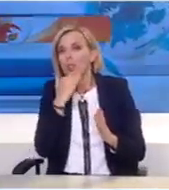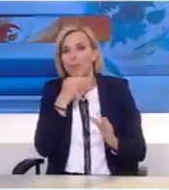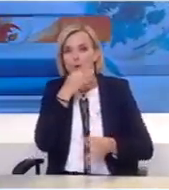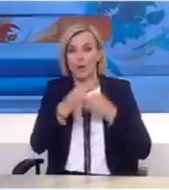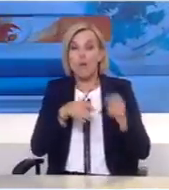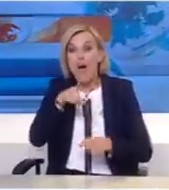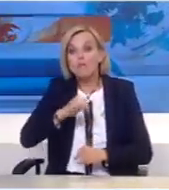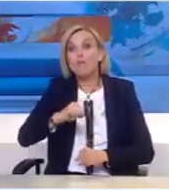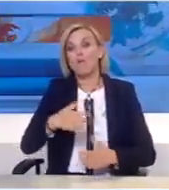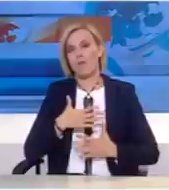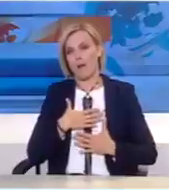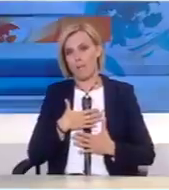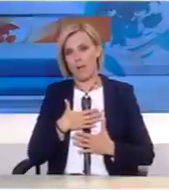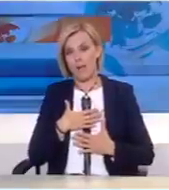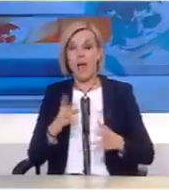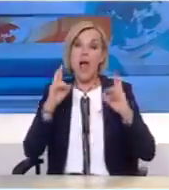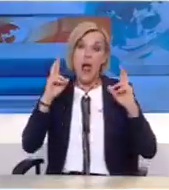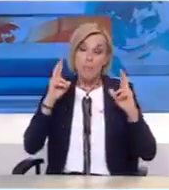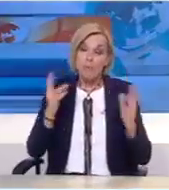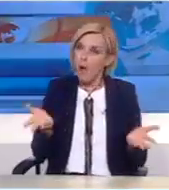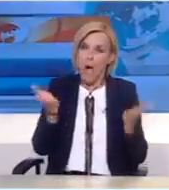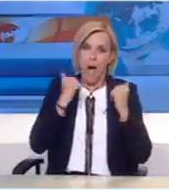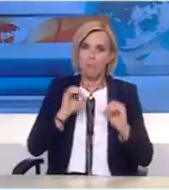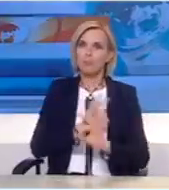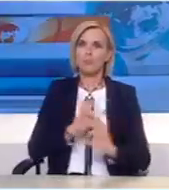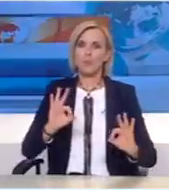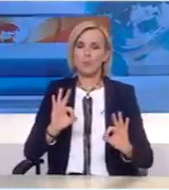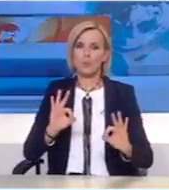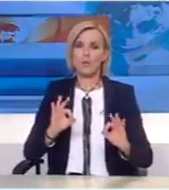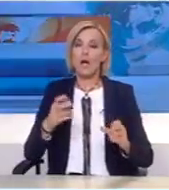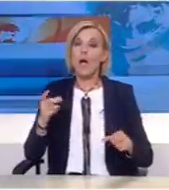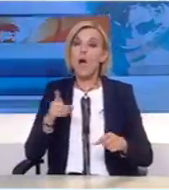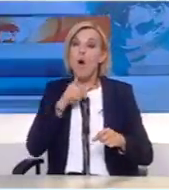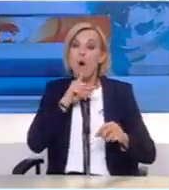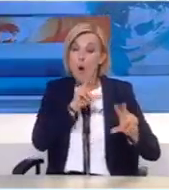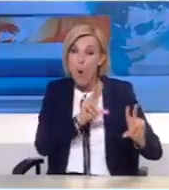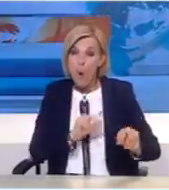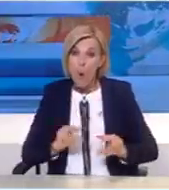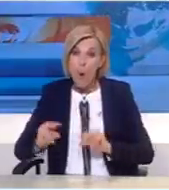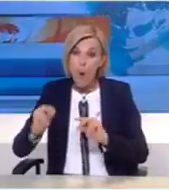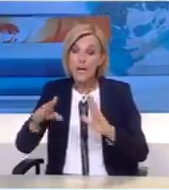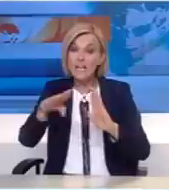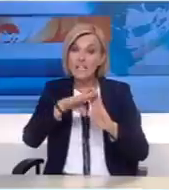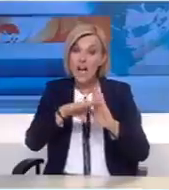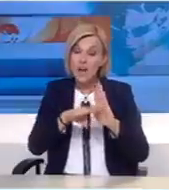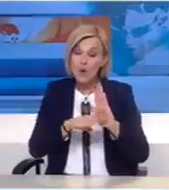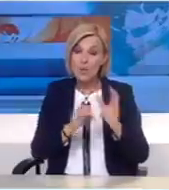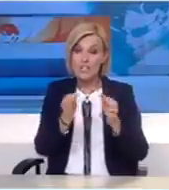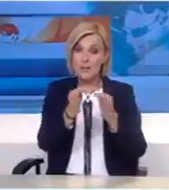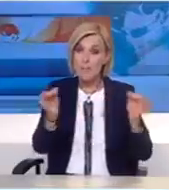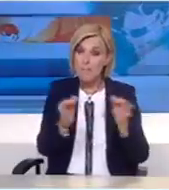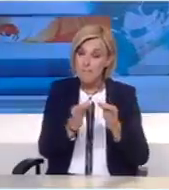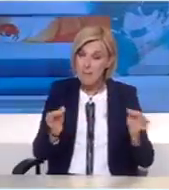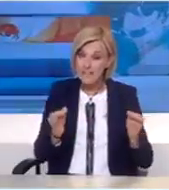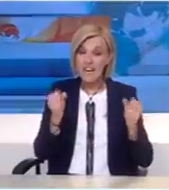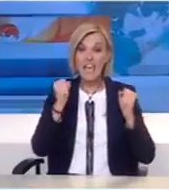που μας φοβίζει. Μακάρι να μην υπάρξει. Μακάρι να λειτουργήσουμε συλλογικά, με κανόνες υγιεινής, που είναι η πιο